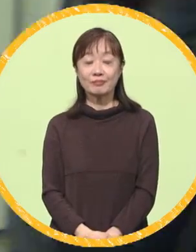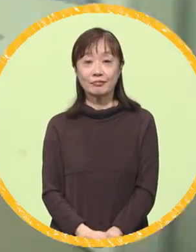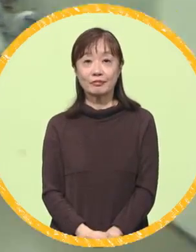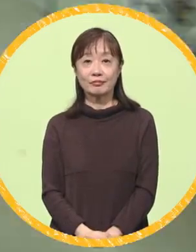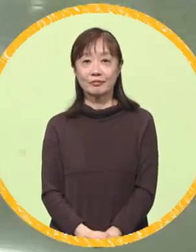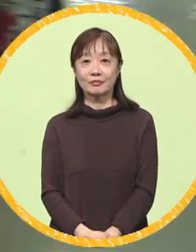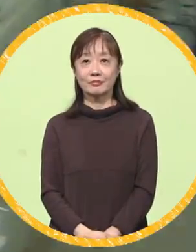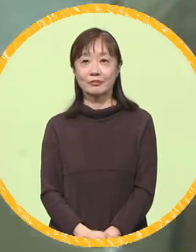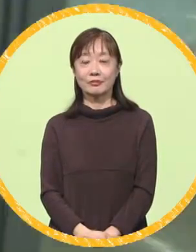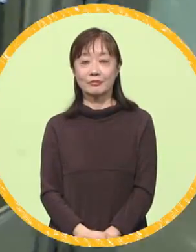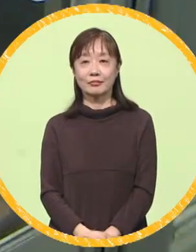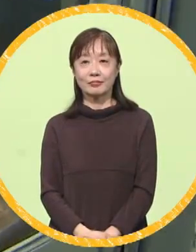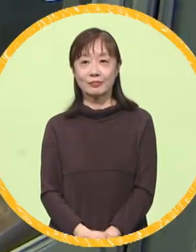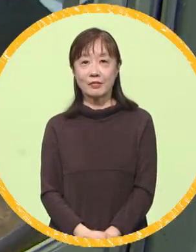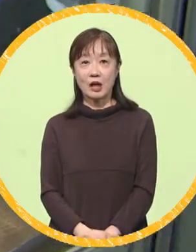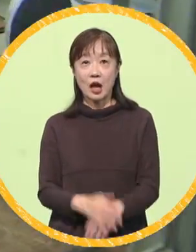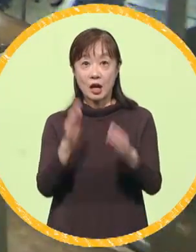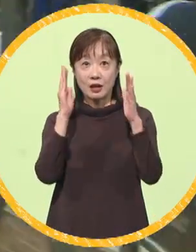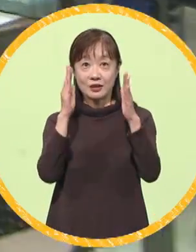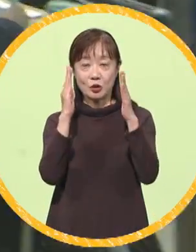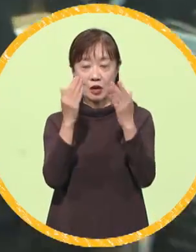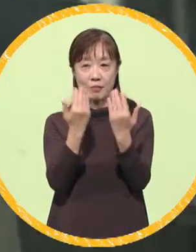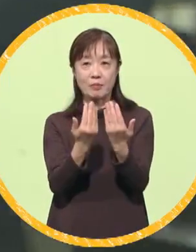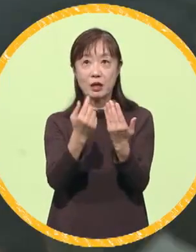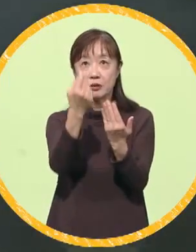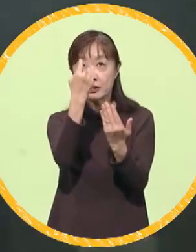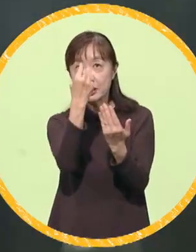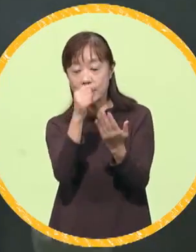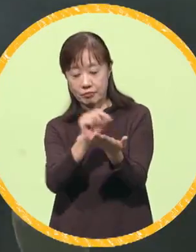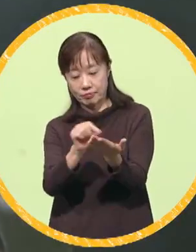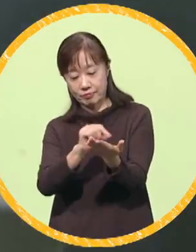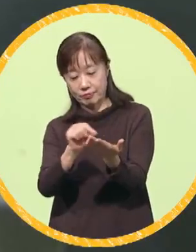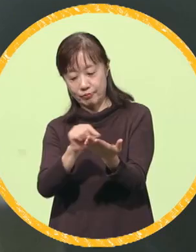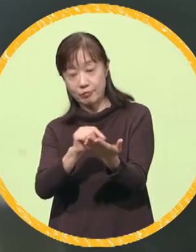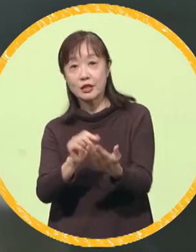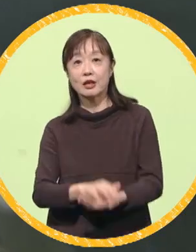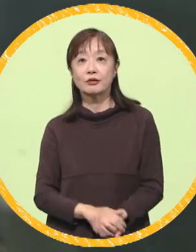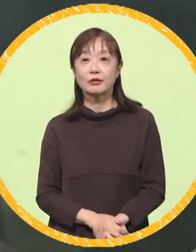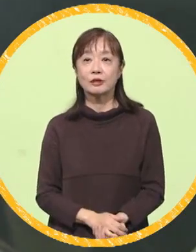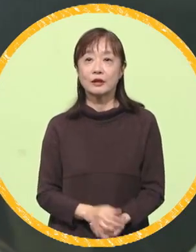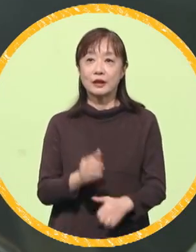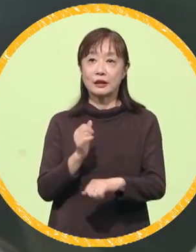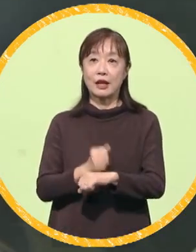だよね、 本当に一生懸命勉強してますよ。 大変だな。